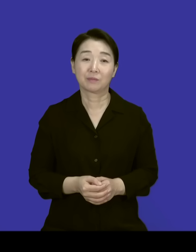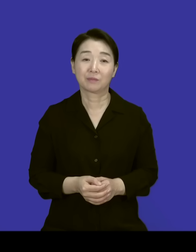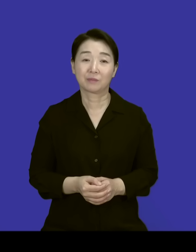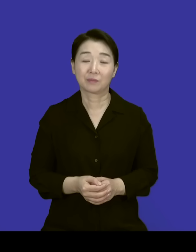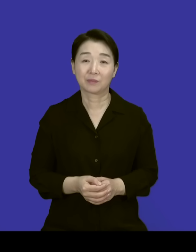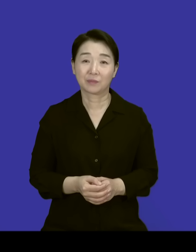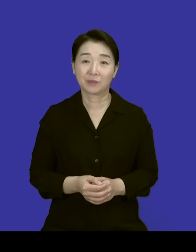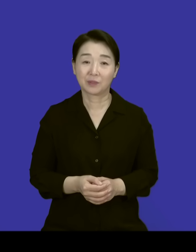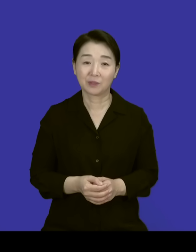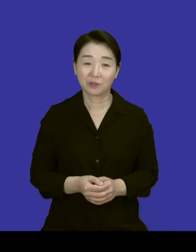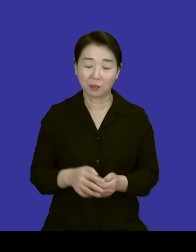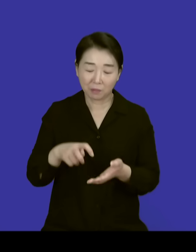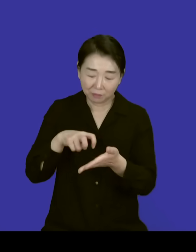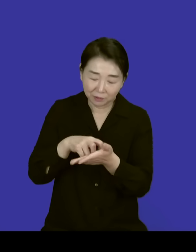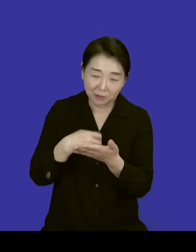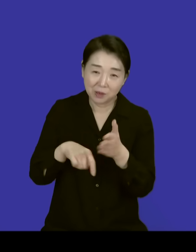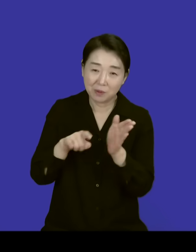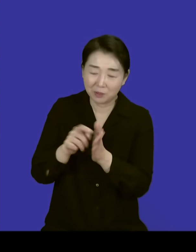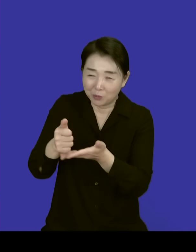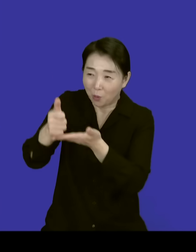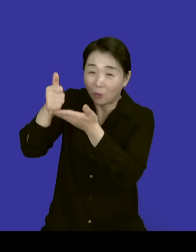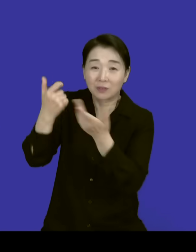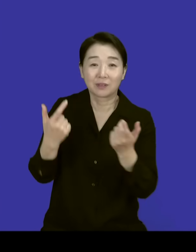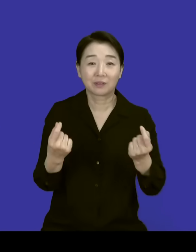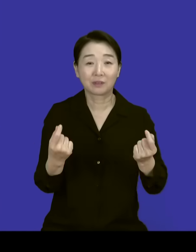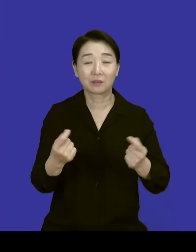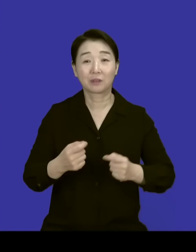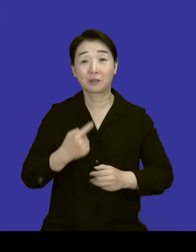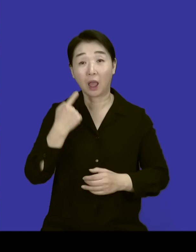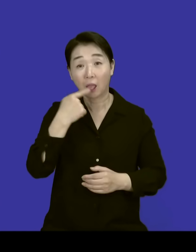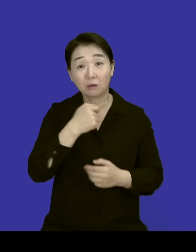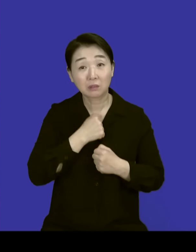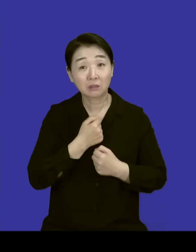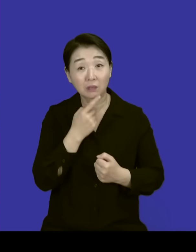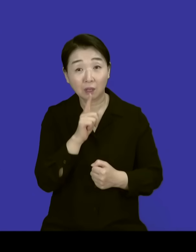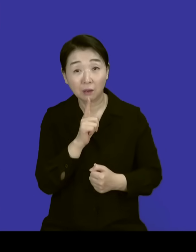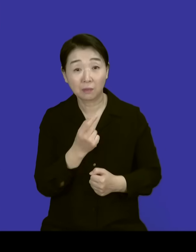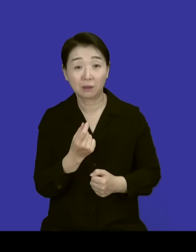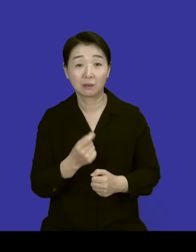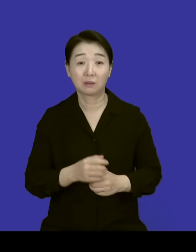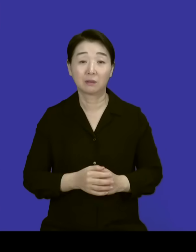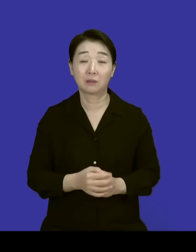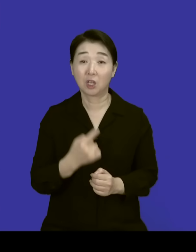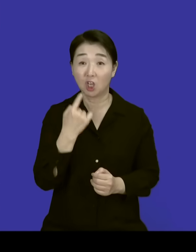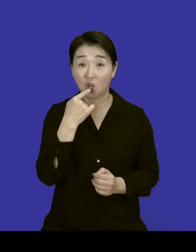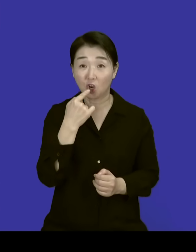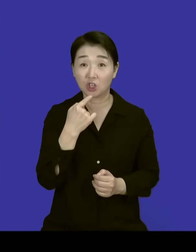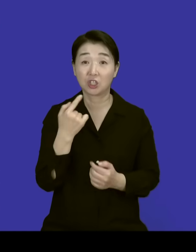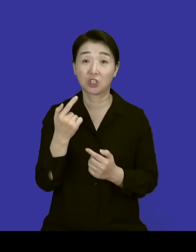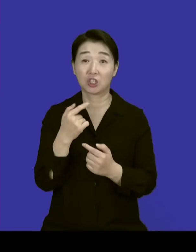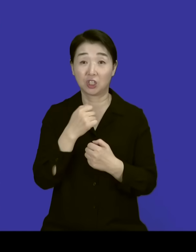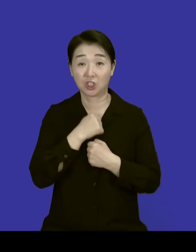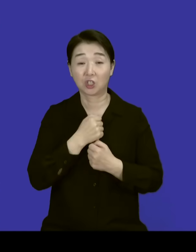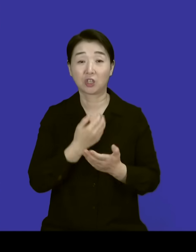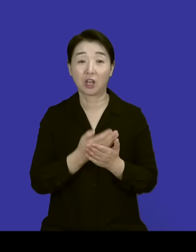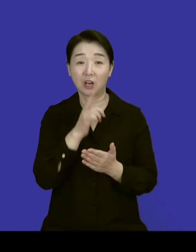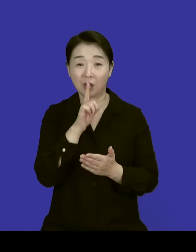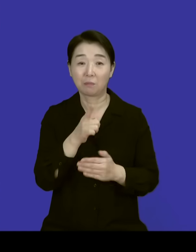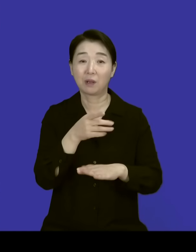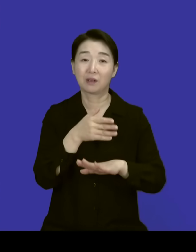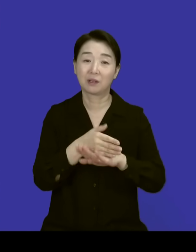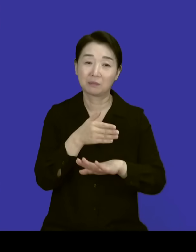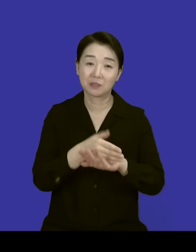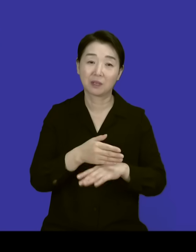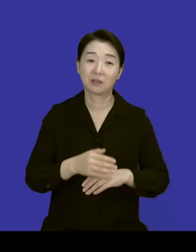바짝 엎드리기 위해서 예. 하나님을 극존칭 쓰신 거 아닙니까? 여기 혀를 지켜달라는 표현도 있고 네. 나의 혀를 지켜달라는 네, 네, 표현도 네. 있고 뭐